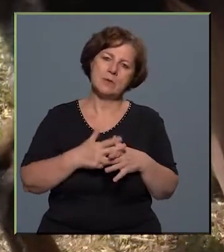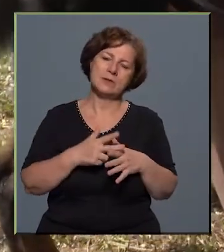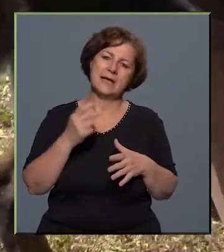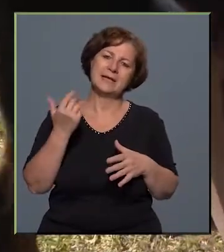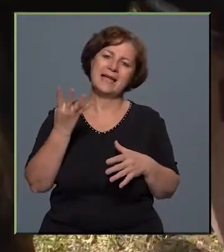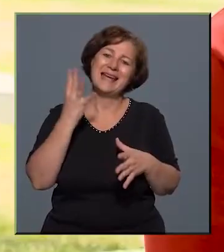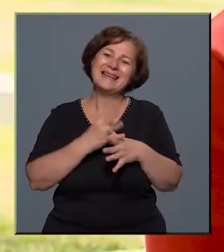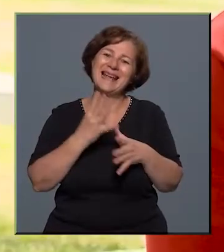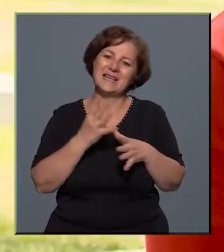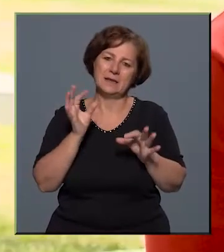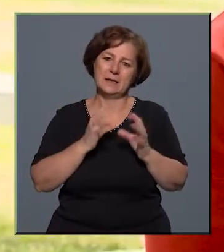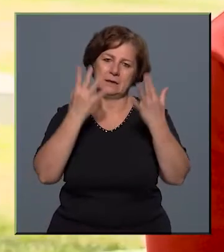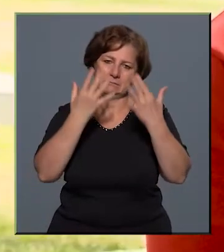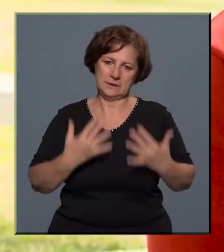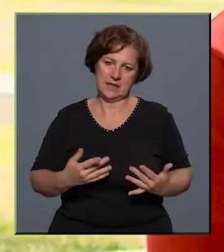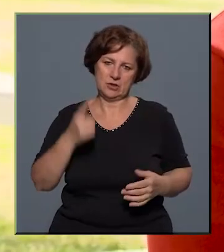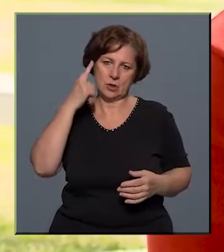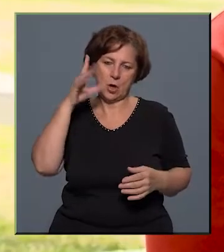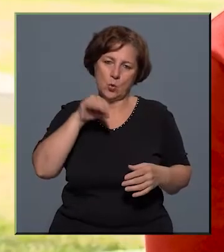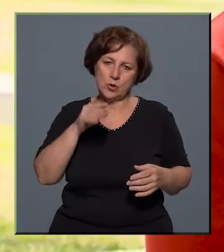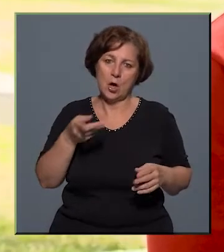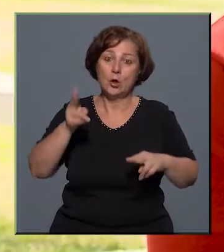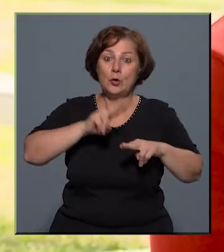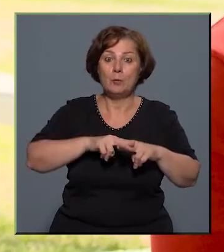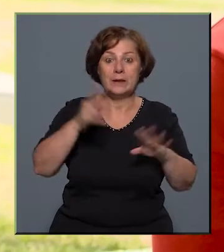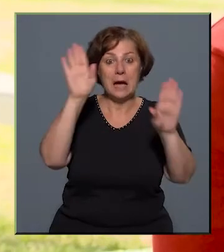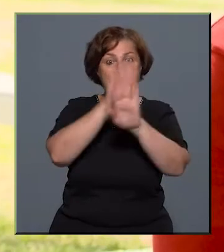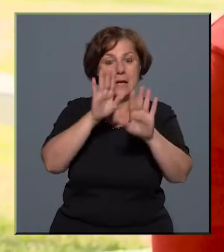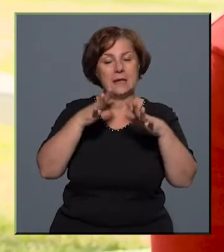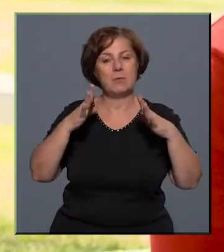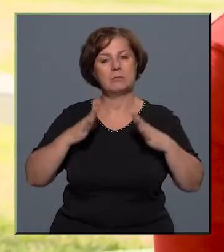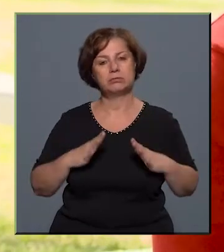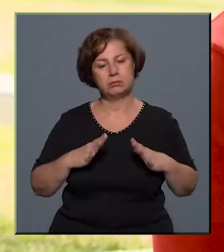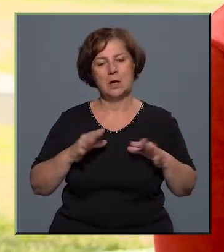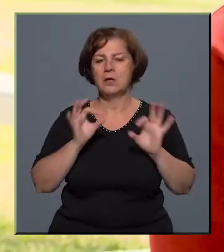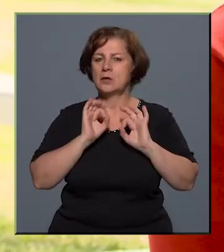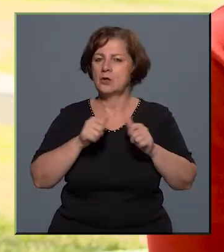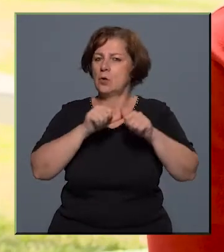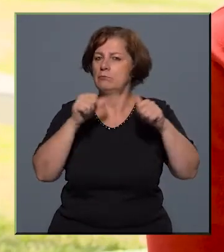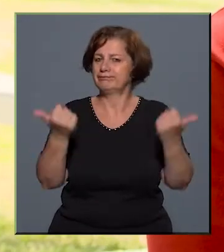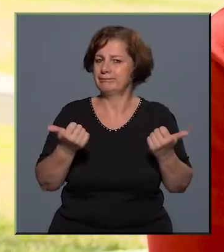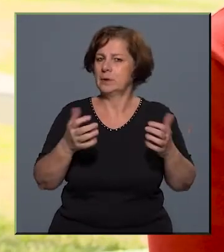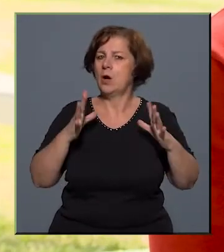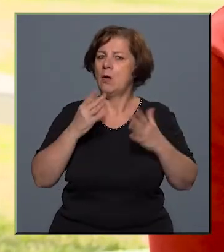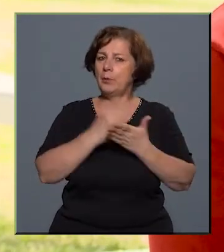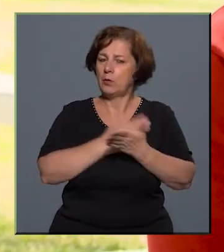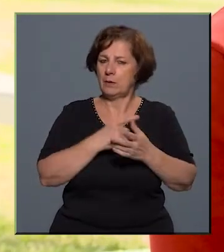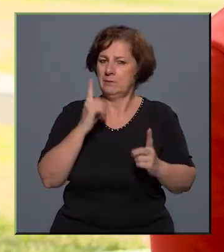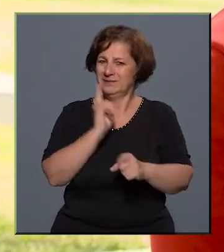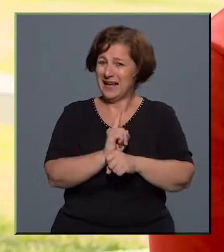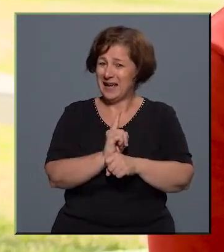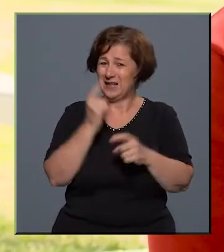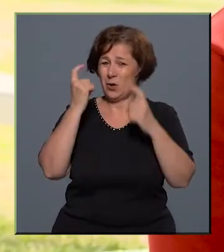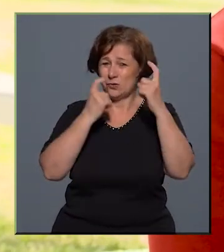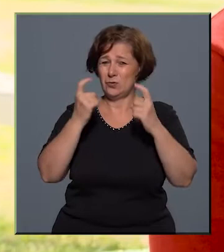egyharmadát, egynegyedét teljesíti a kutya, és a többit árnyékba pihen, az egy nagyon jó kikapcsolódó program lehet. De az,